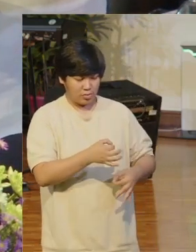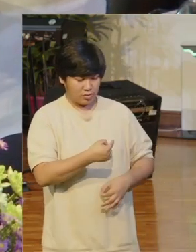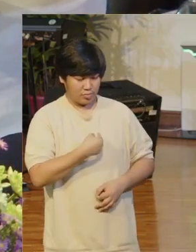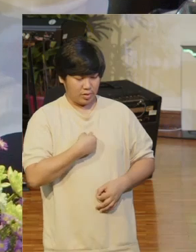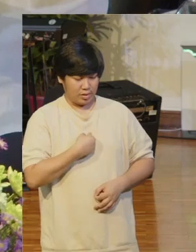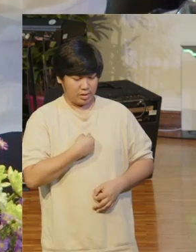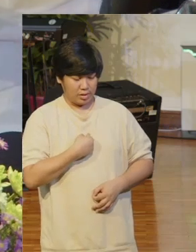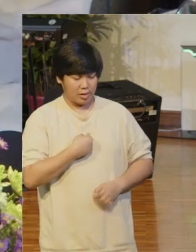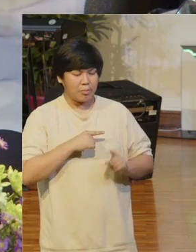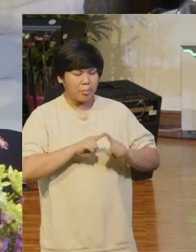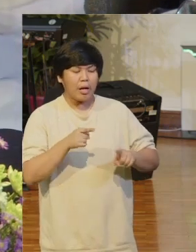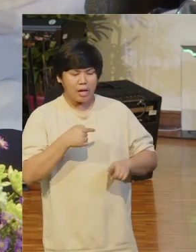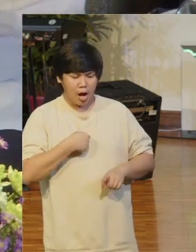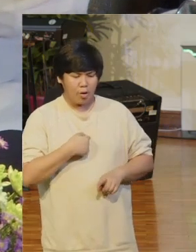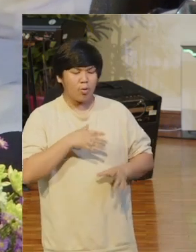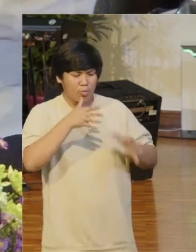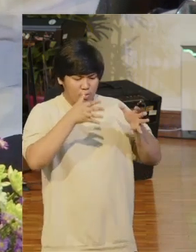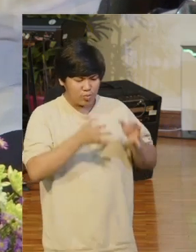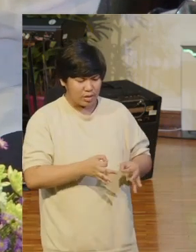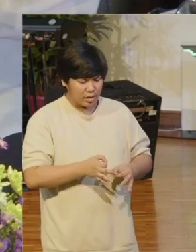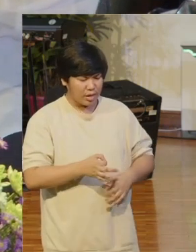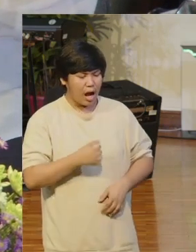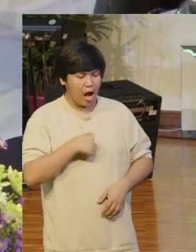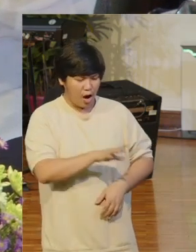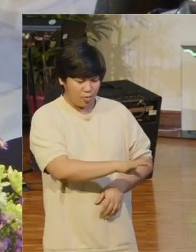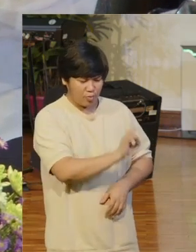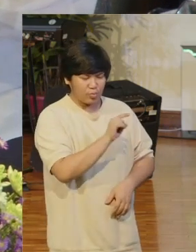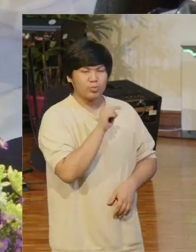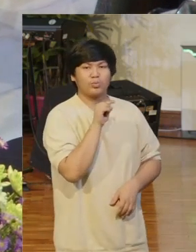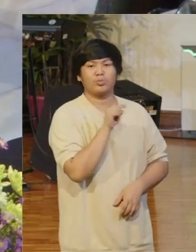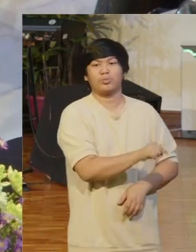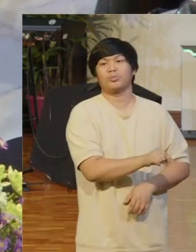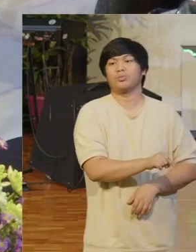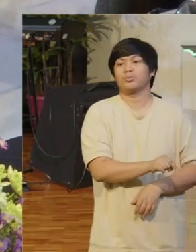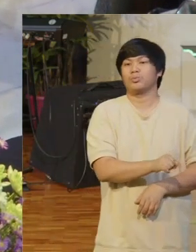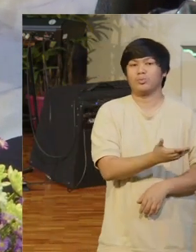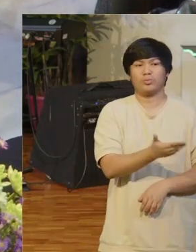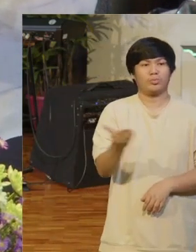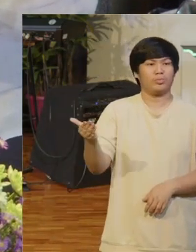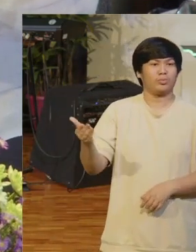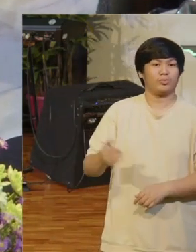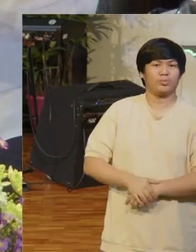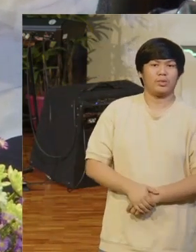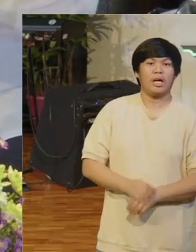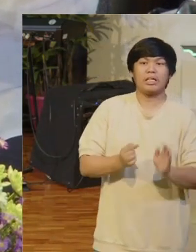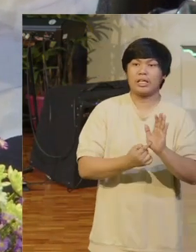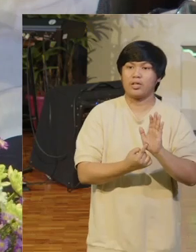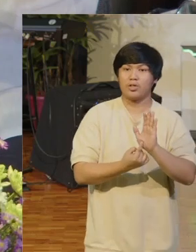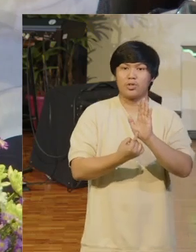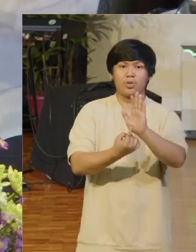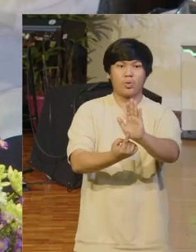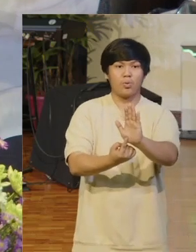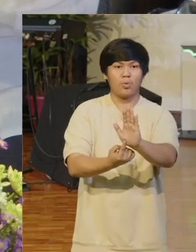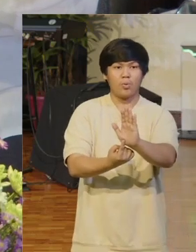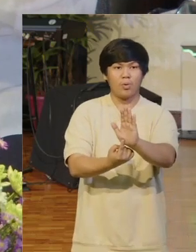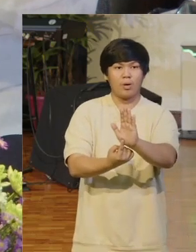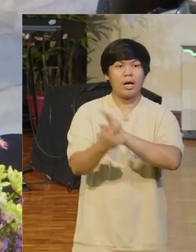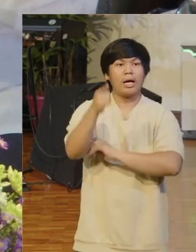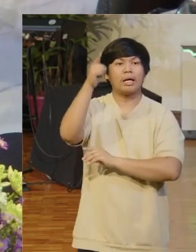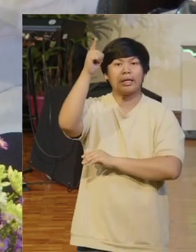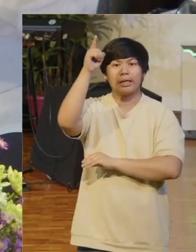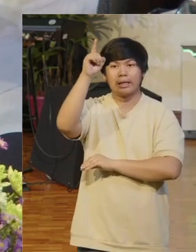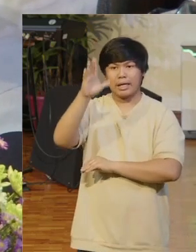ko. Ako ang pipili sa inyo. Diyan natin makikita ang kagandahan ng